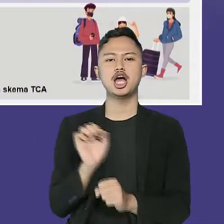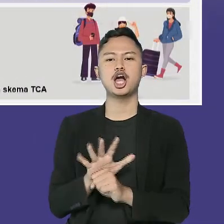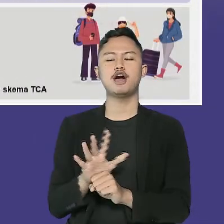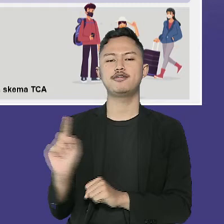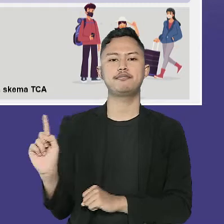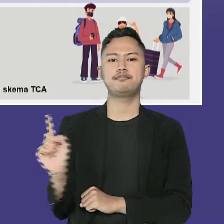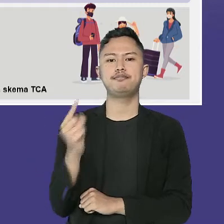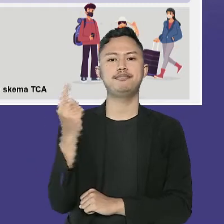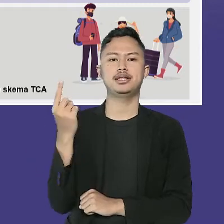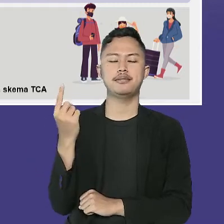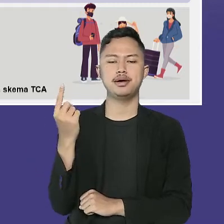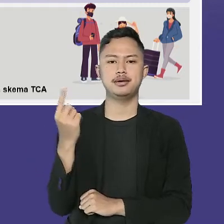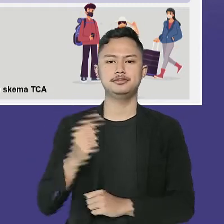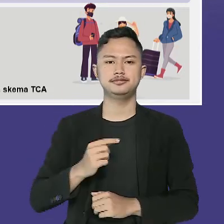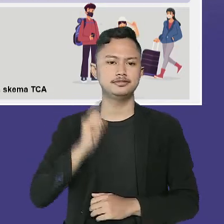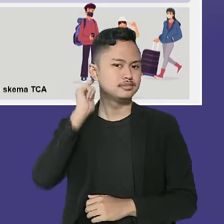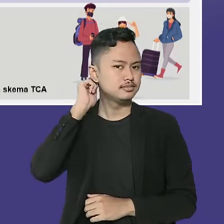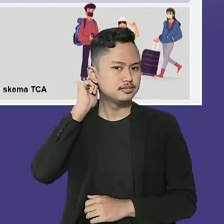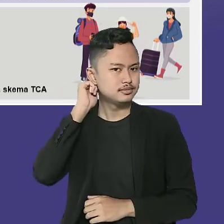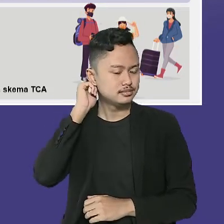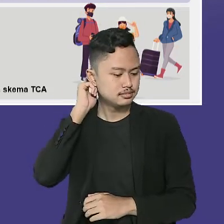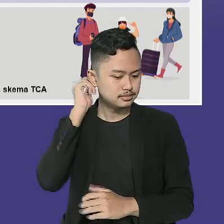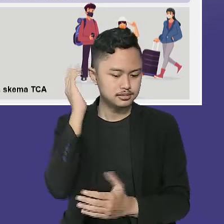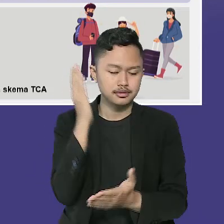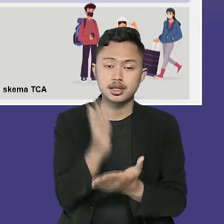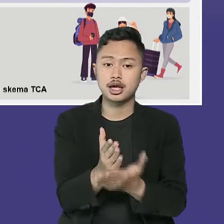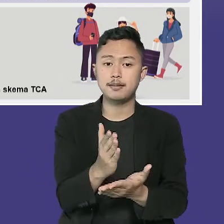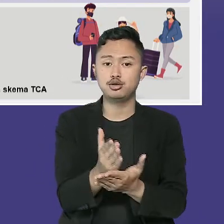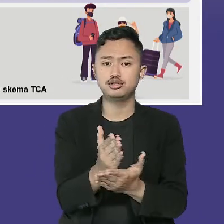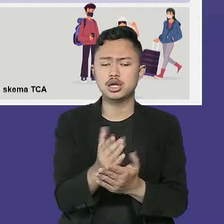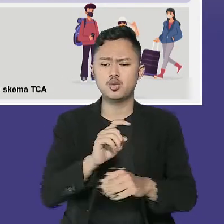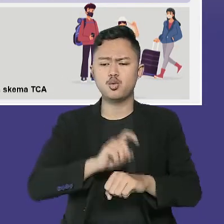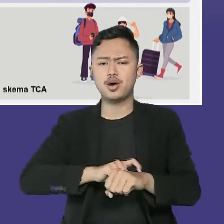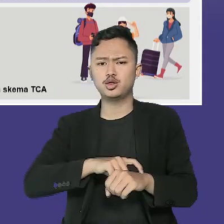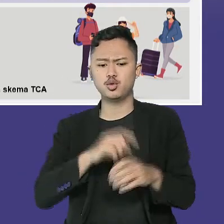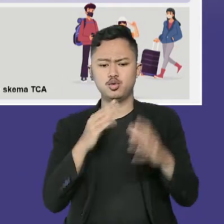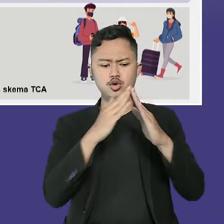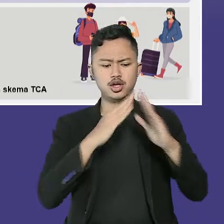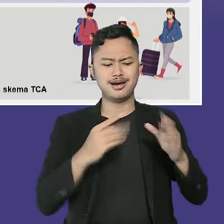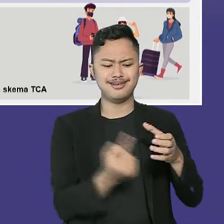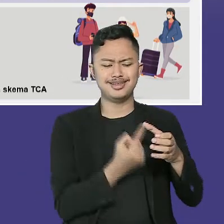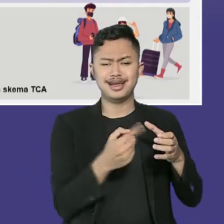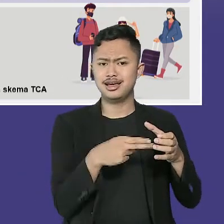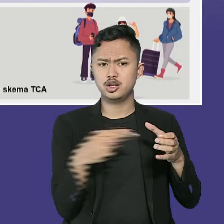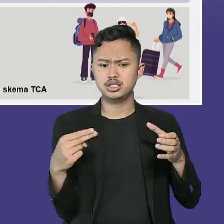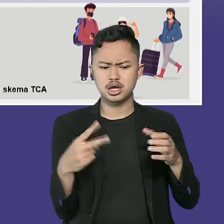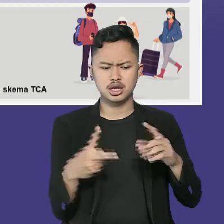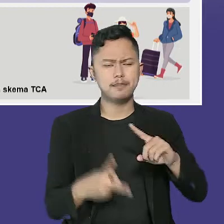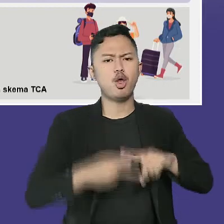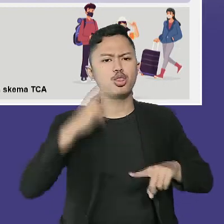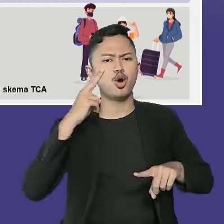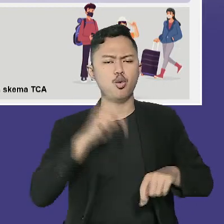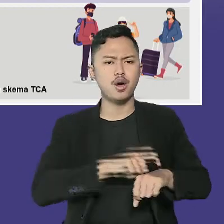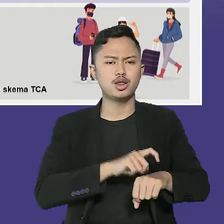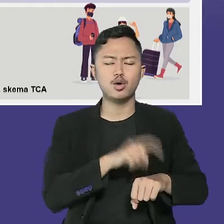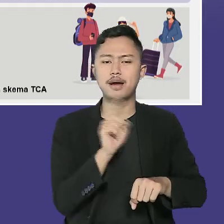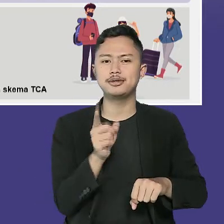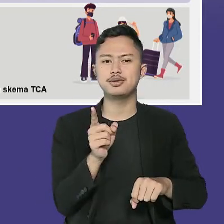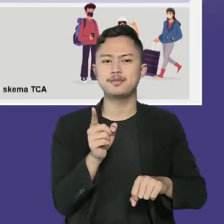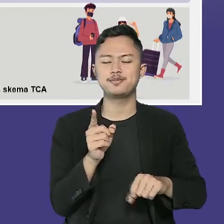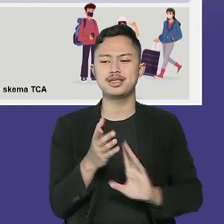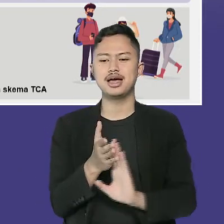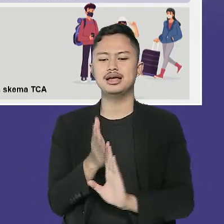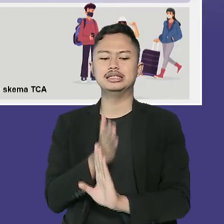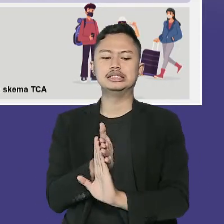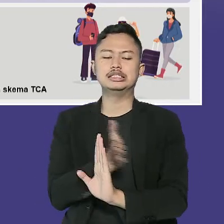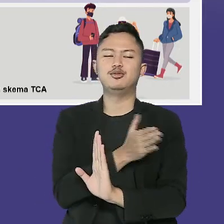COVID-19 melanda. Keputusan pemangkasan durasi karantina di Indonesia sendiri akan diikuti dengan